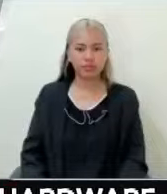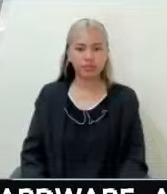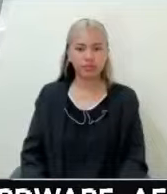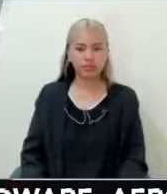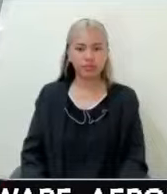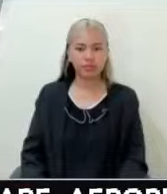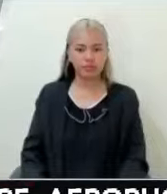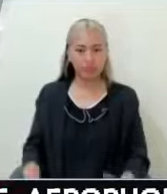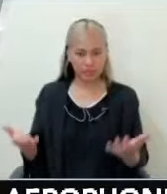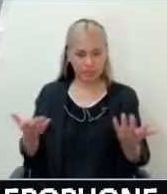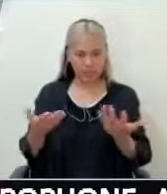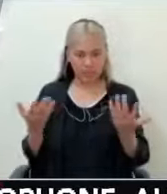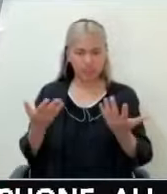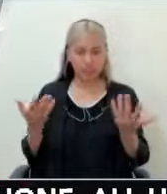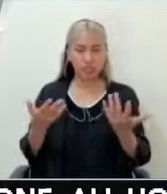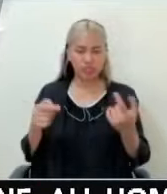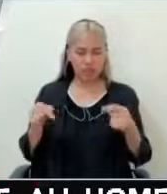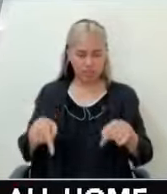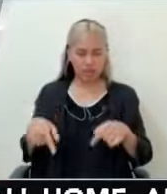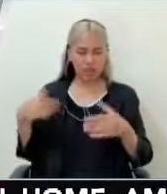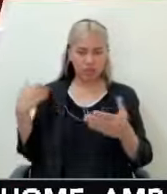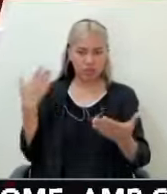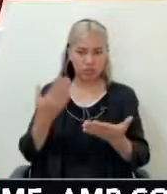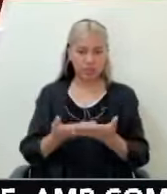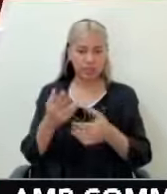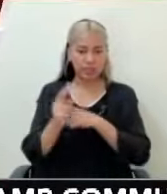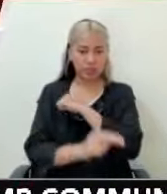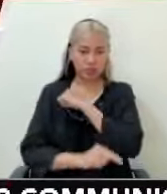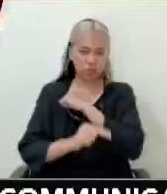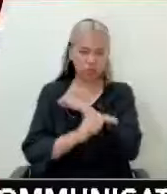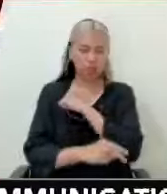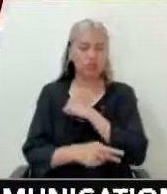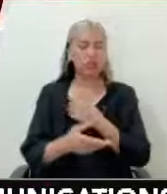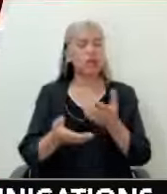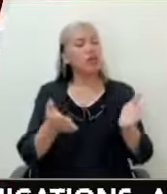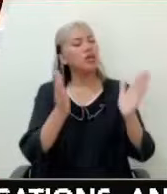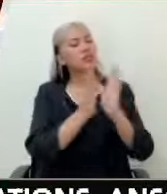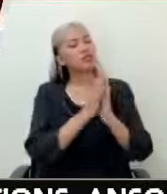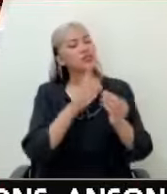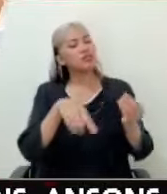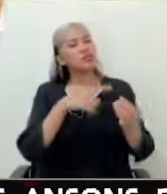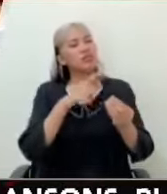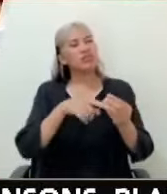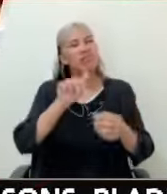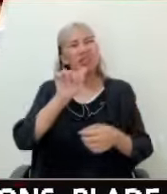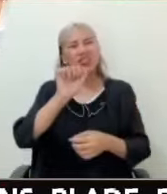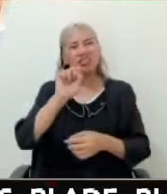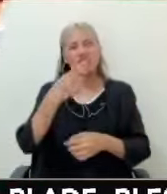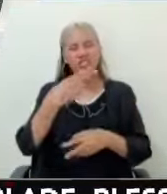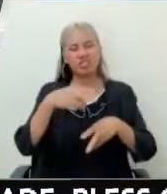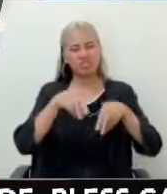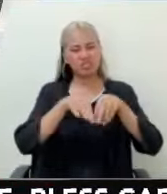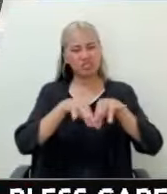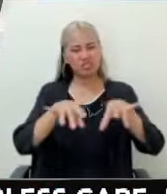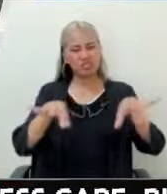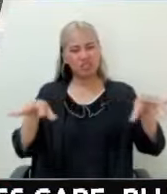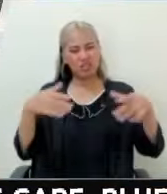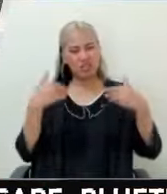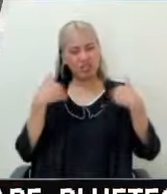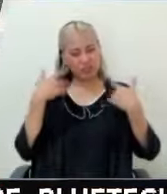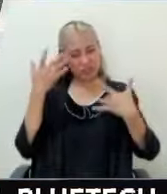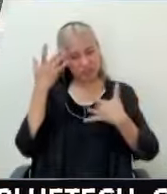Negros okay yung ashfall Sir kamusta ho Ah meron na ho bang mga insidente na medyo nagkakasakit o inaatake po